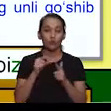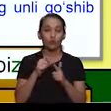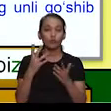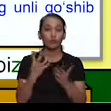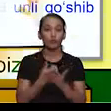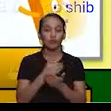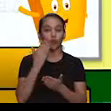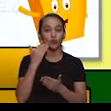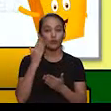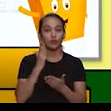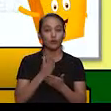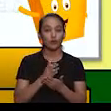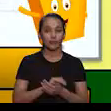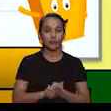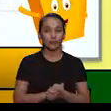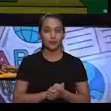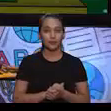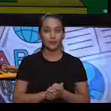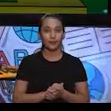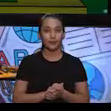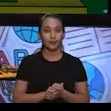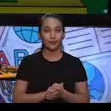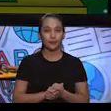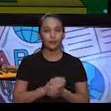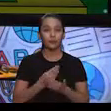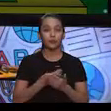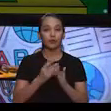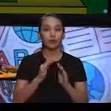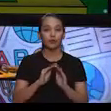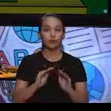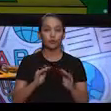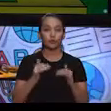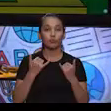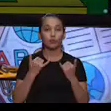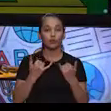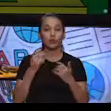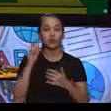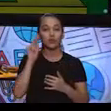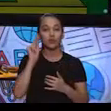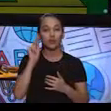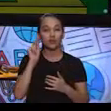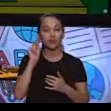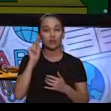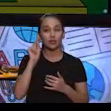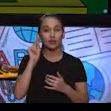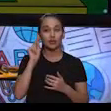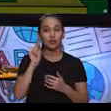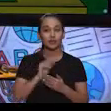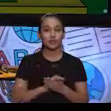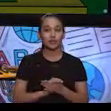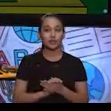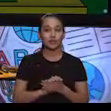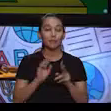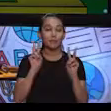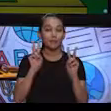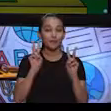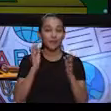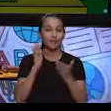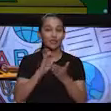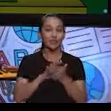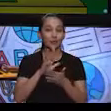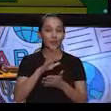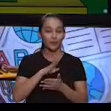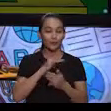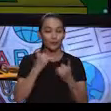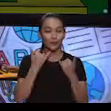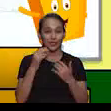xatolikka yo'l qo'ymaysiz. Mana aziz o'quvchilar, bugungi darsimiz mana shulardan iborat edi. Darsimiz